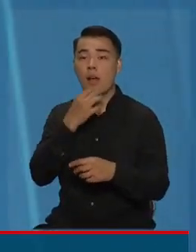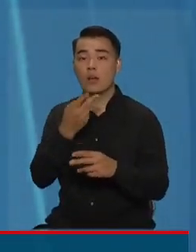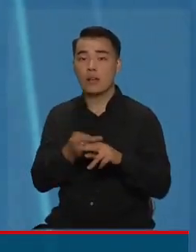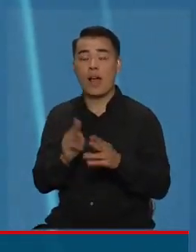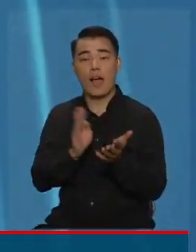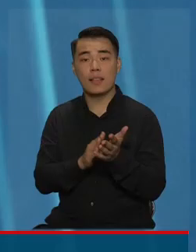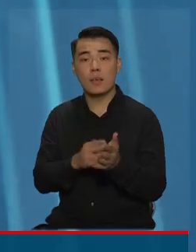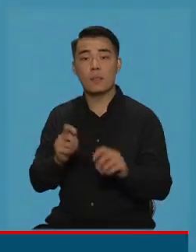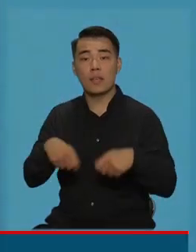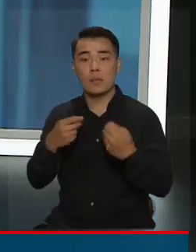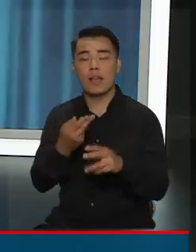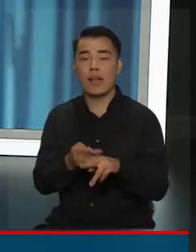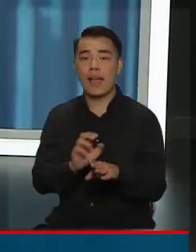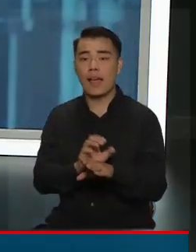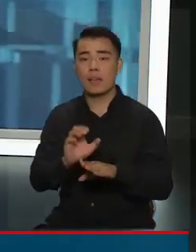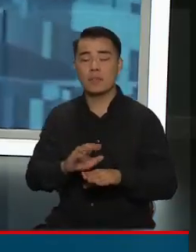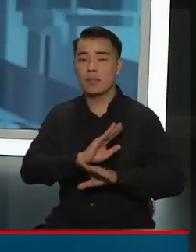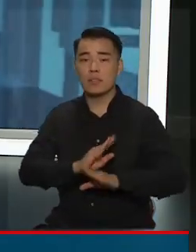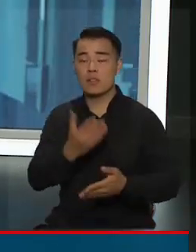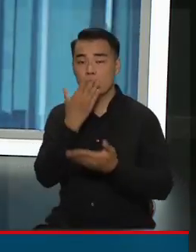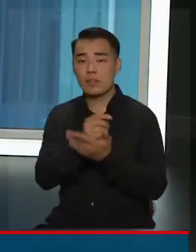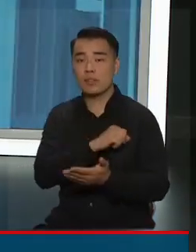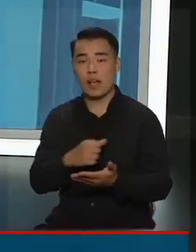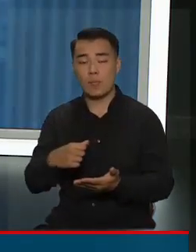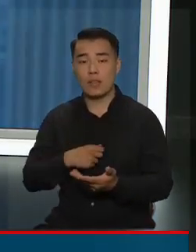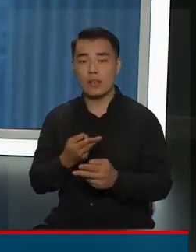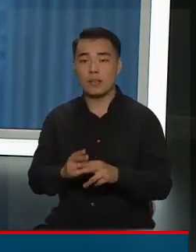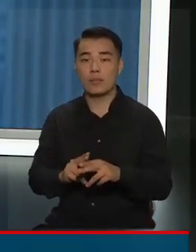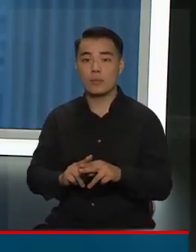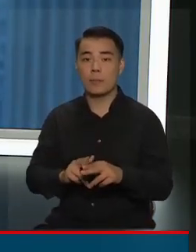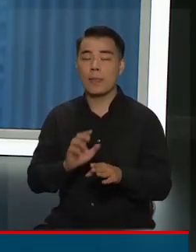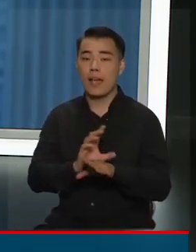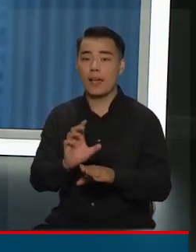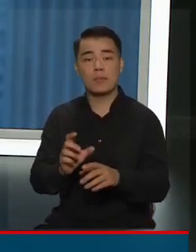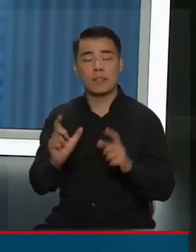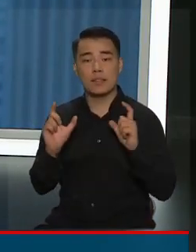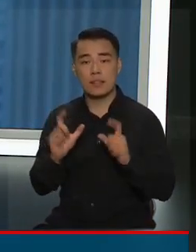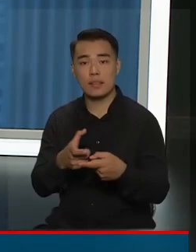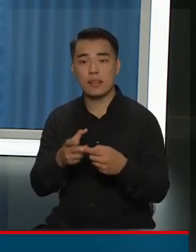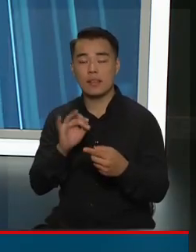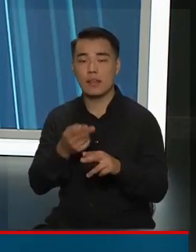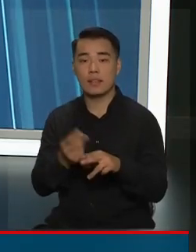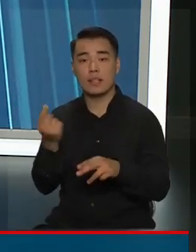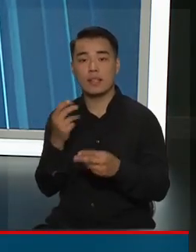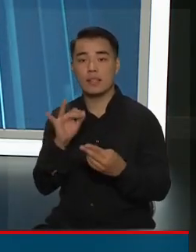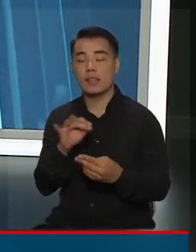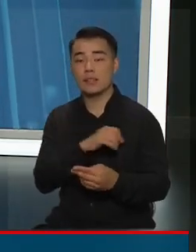беріп, осыны бар. Экспортқа шығармай-ақ өзімізден. Экспортқа шығаруға тиім салдырып осы тұқымдарды. Сосын оны